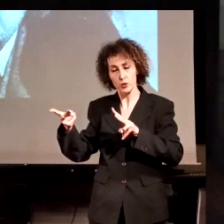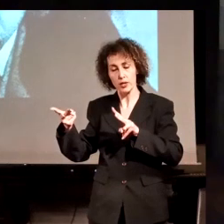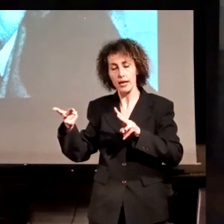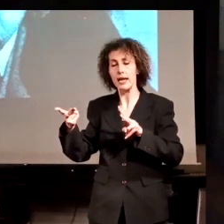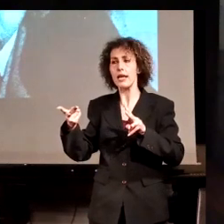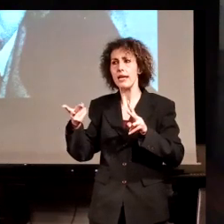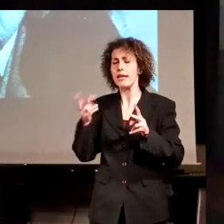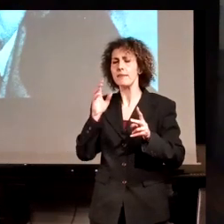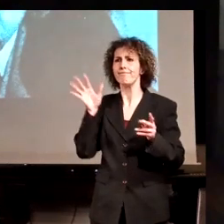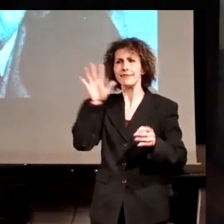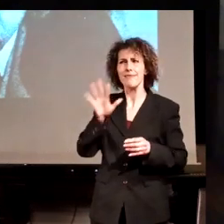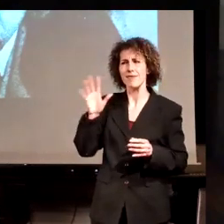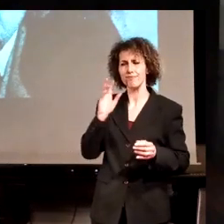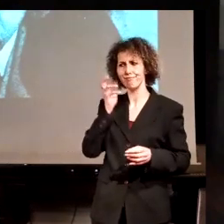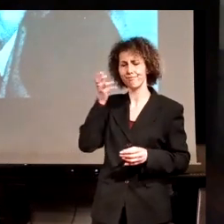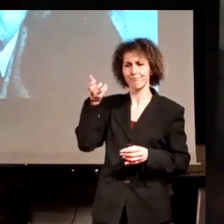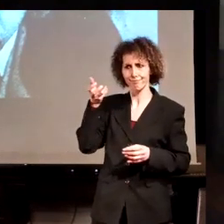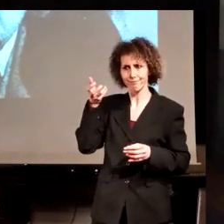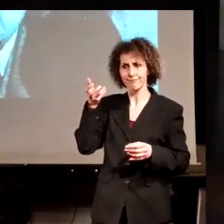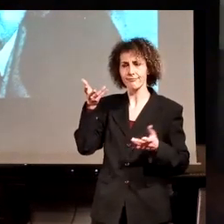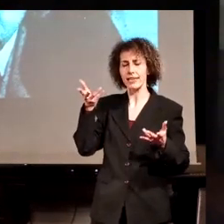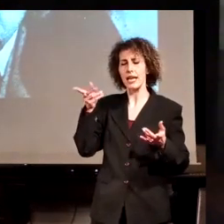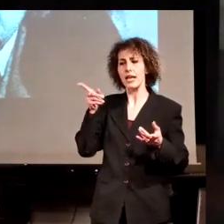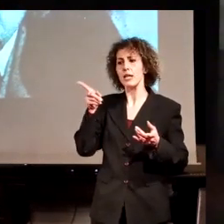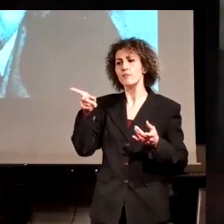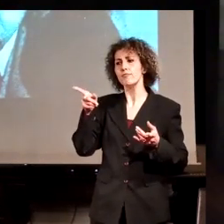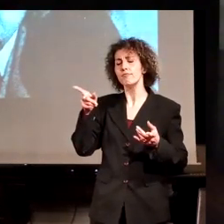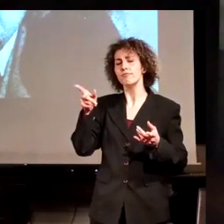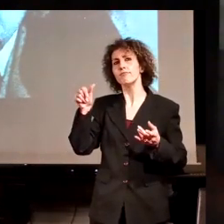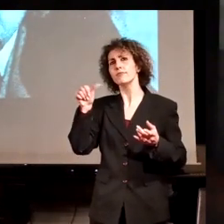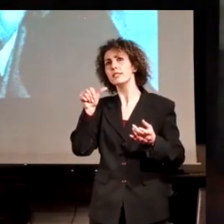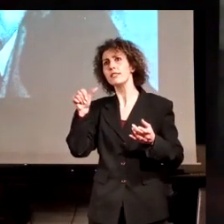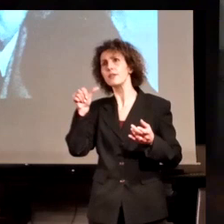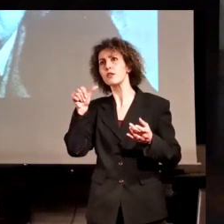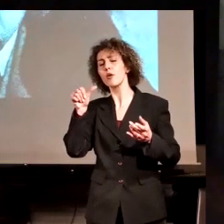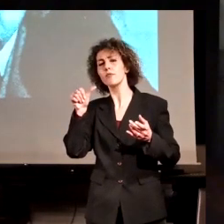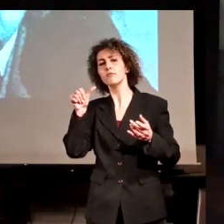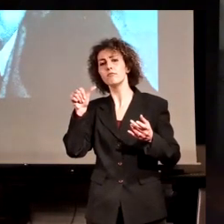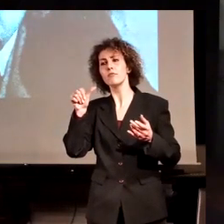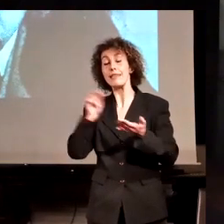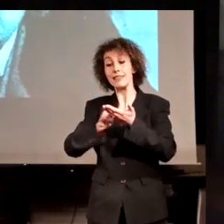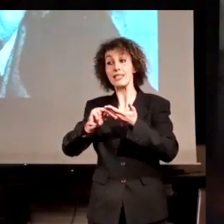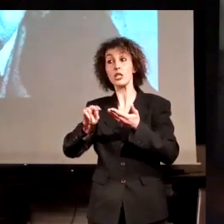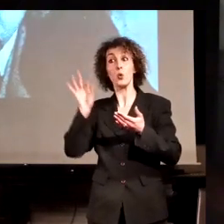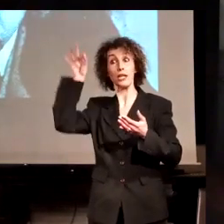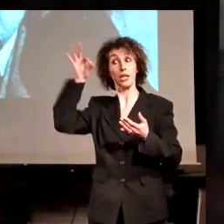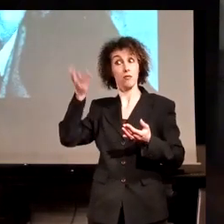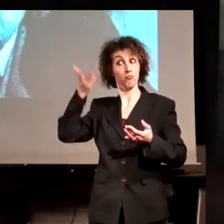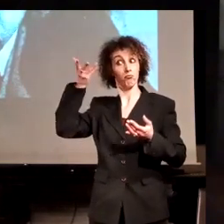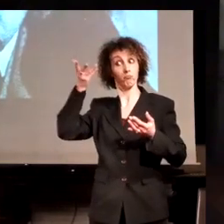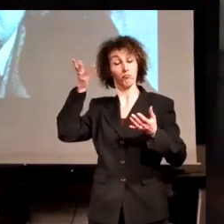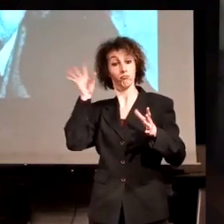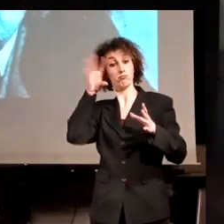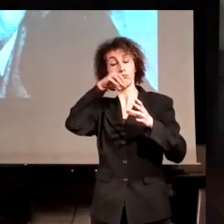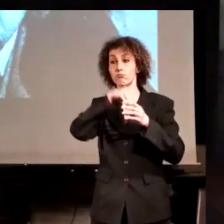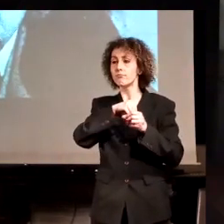bizzarro a noi non è considerato nel grande flusso dei gran scrittore inglese ma questo è